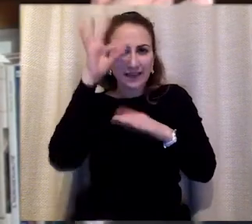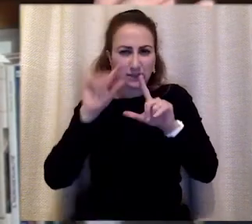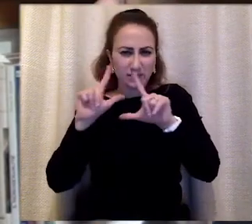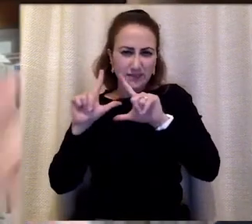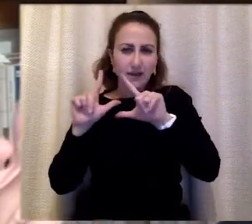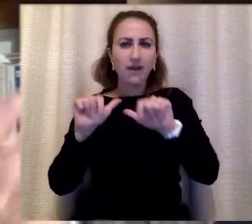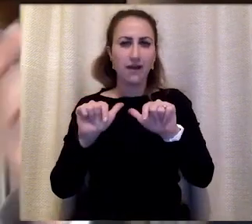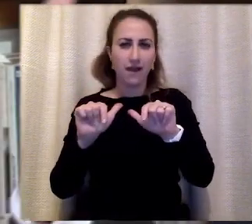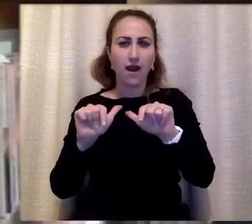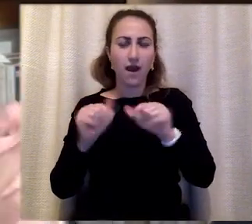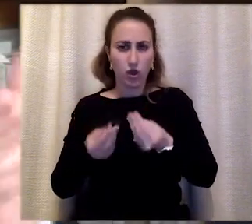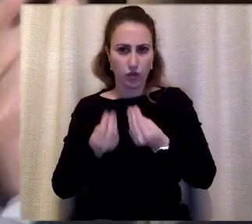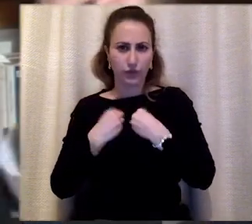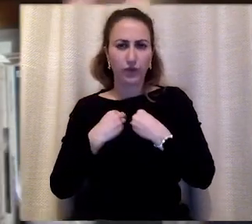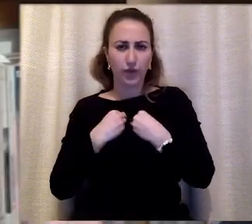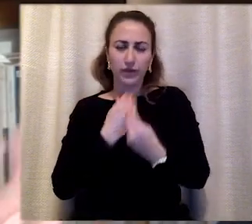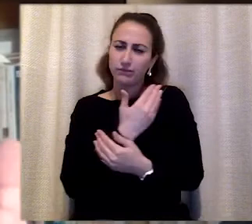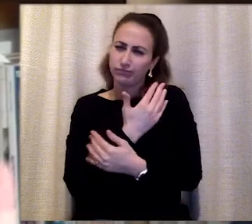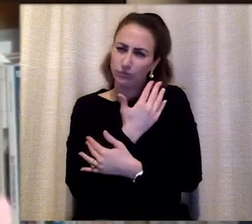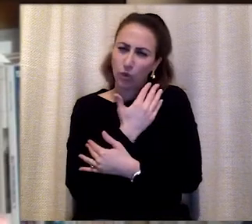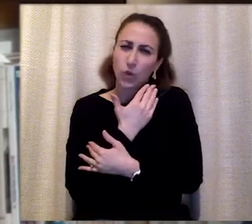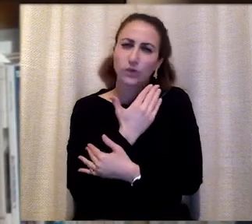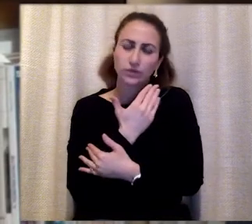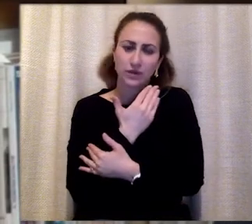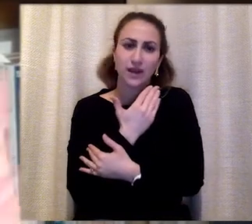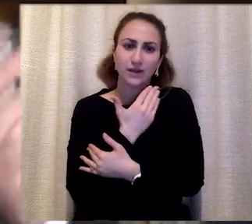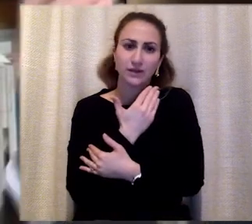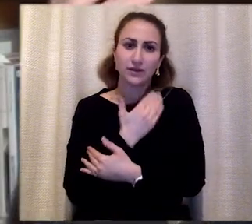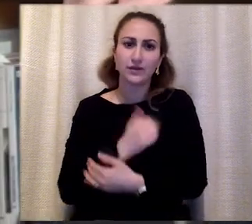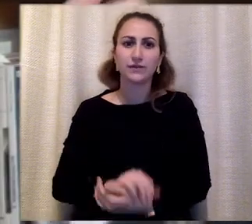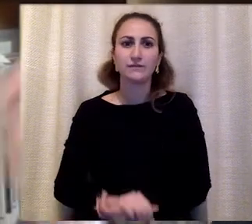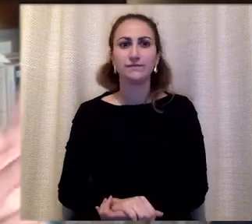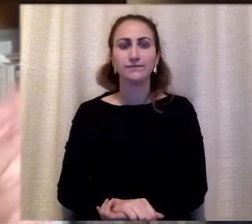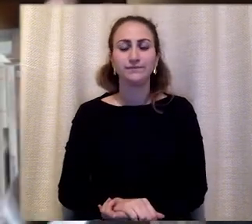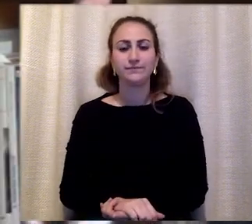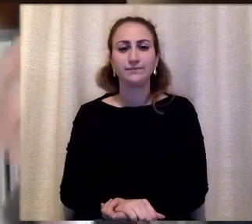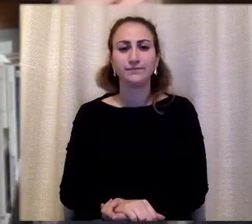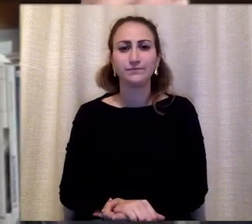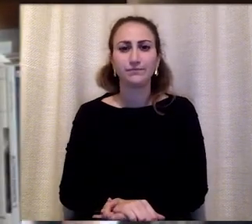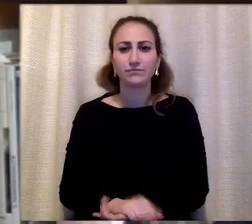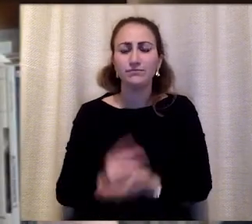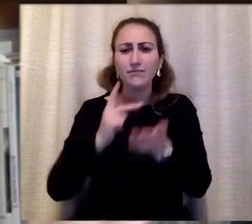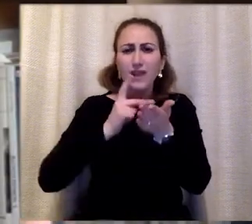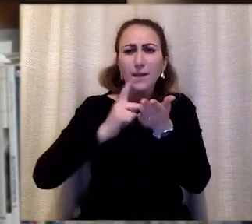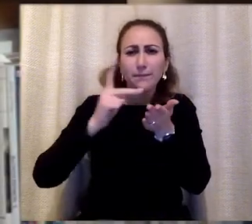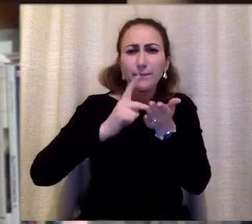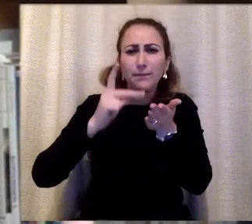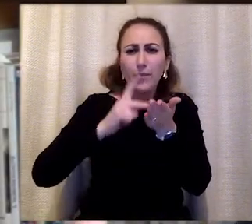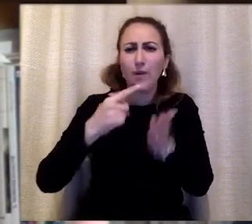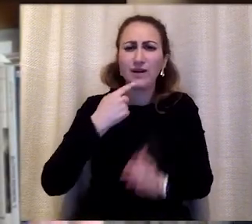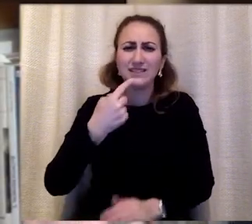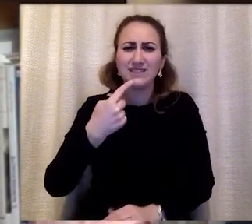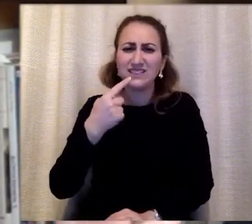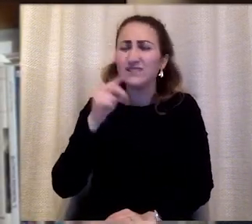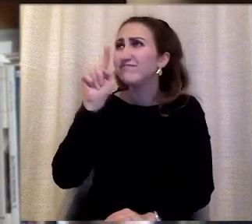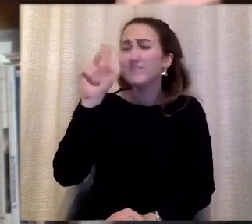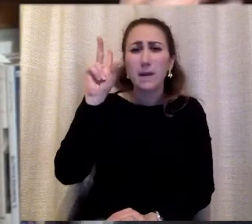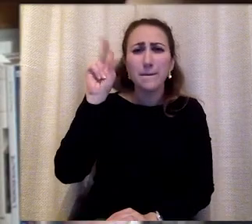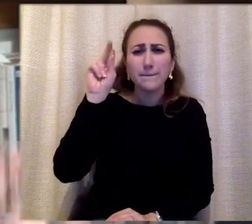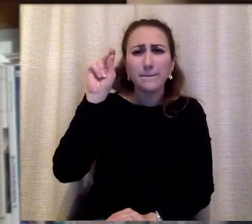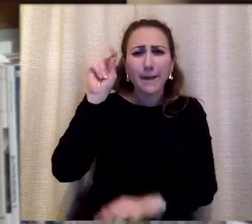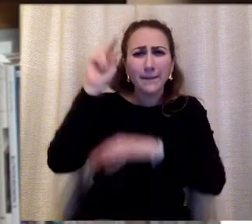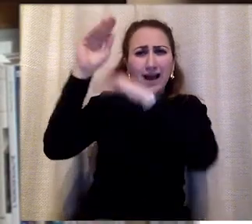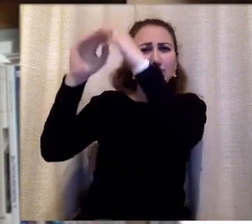ce Dieu, ce Père de toute miséricorde et le Dieu de toute consolation, il